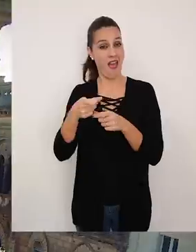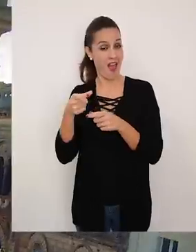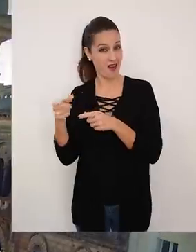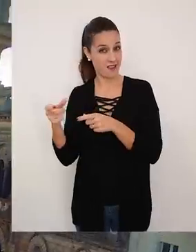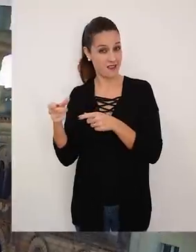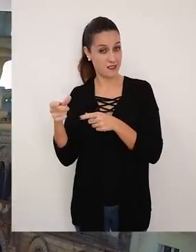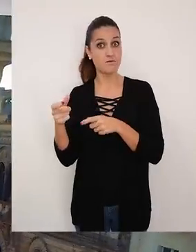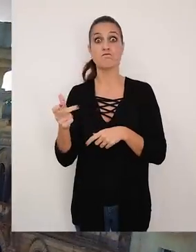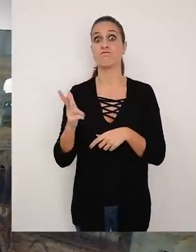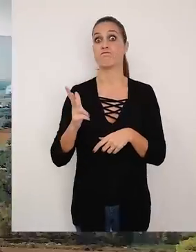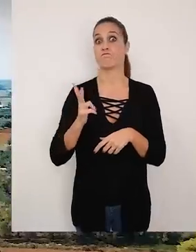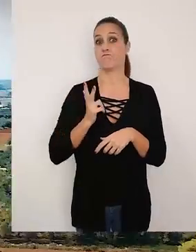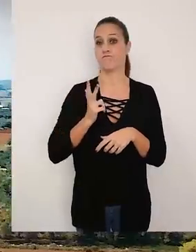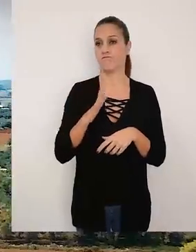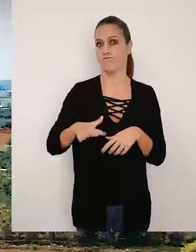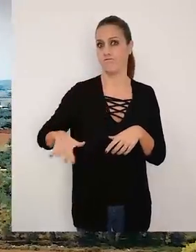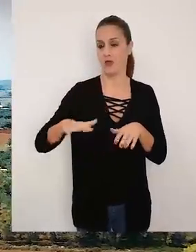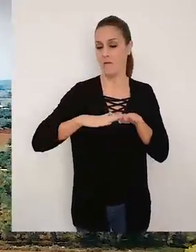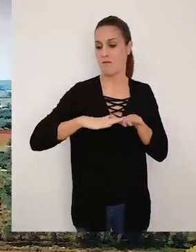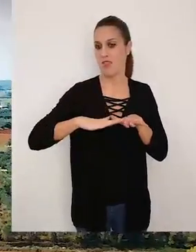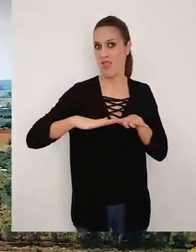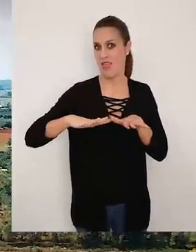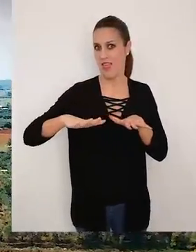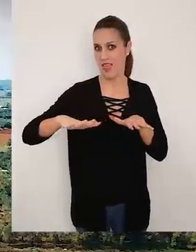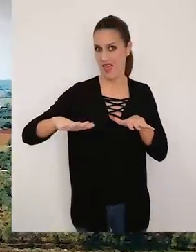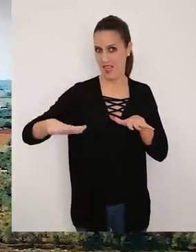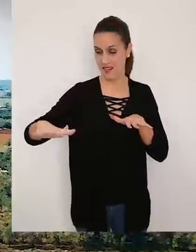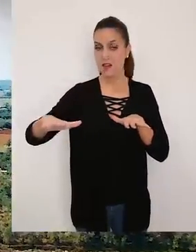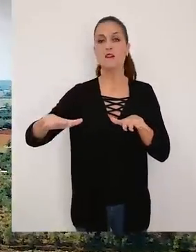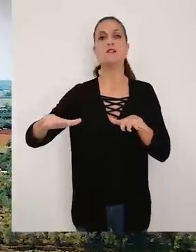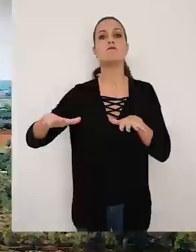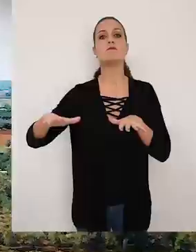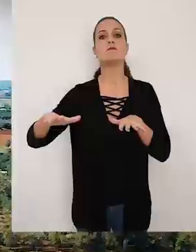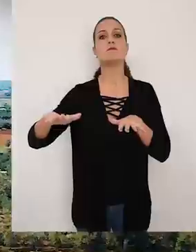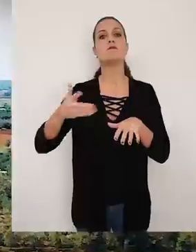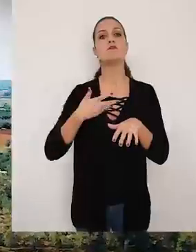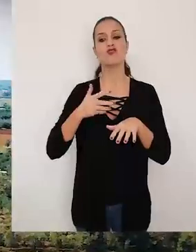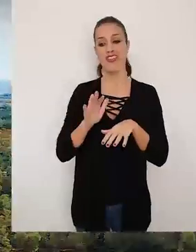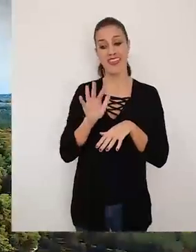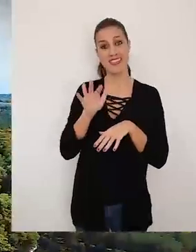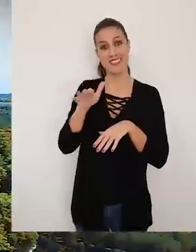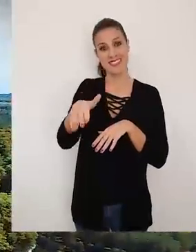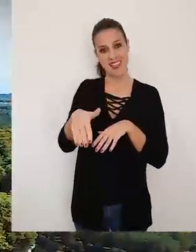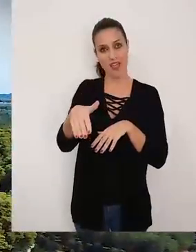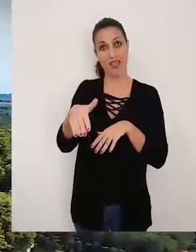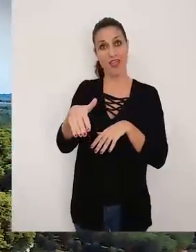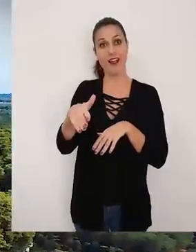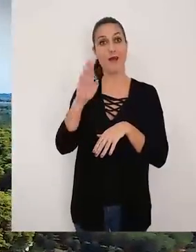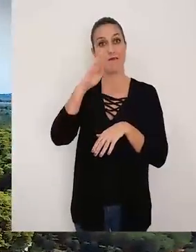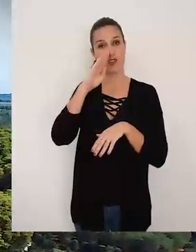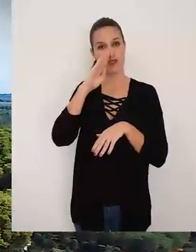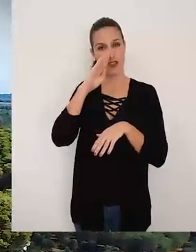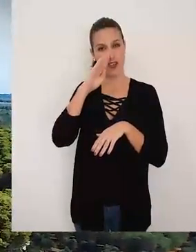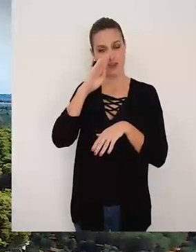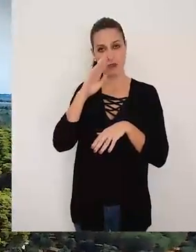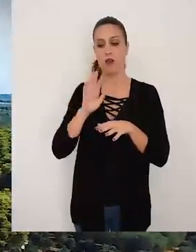Il ricco paesaggio pianeggiante circonda l'abitato e si anima in presenza dei declivi della Serra di Poggiardo, che caratterizza con i suoi